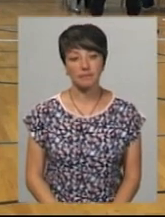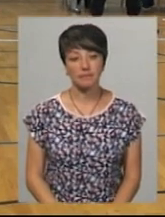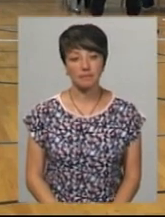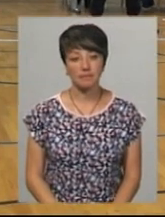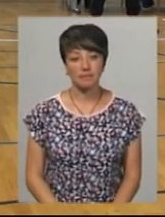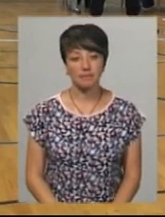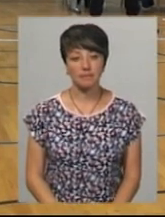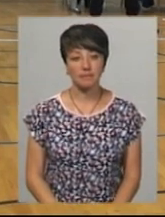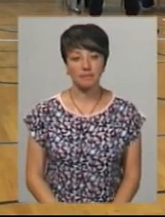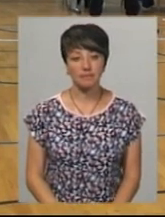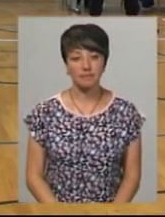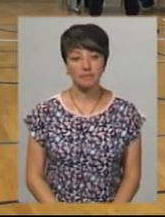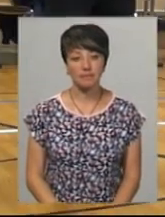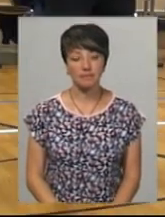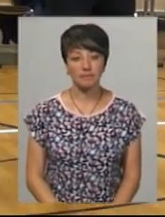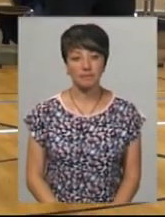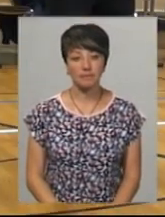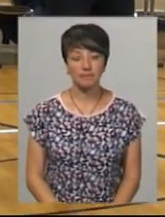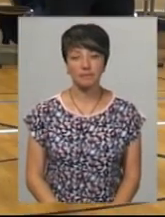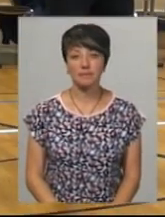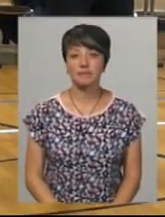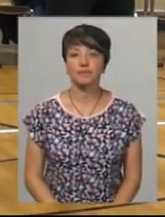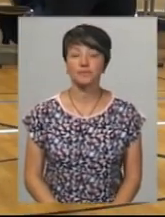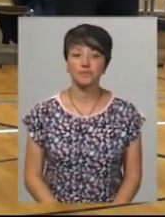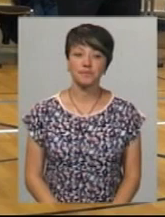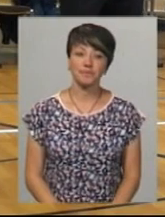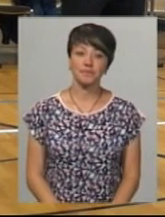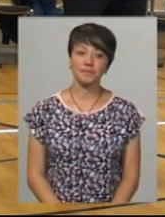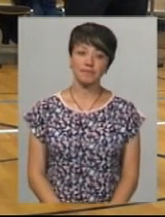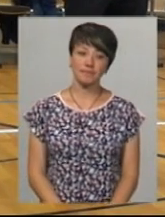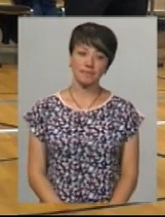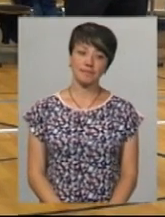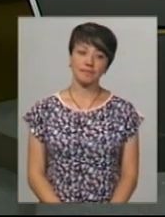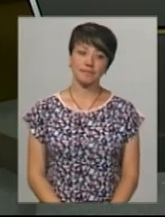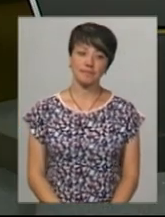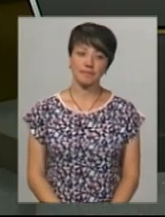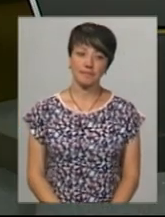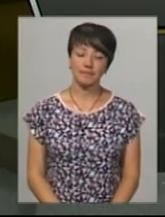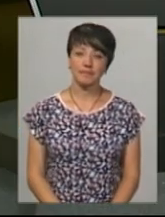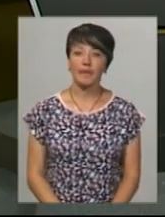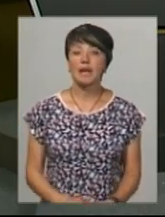Андрій Гуманий, Юрій Чорний, новини Поділля Центр.